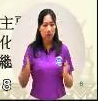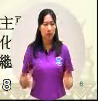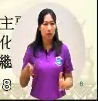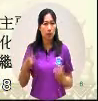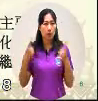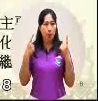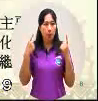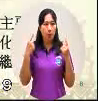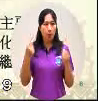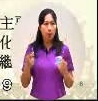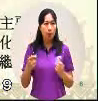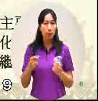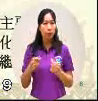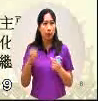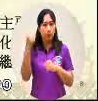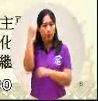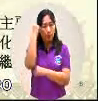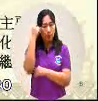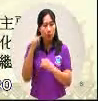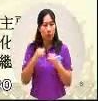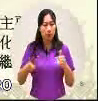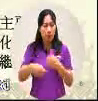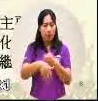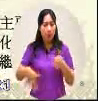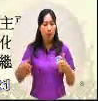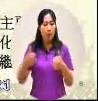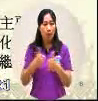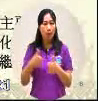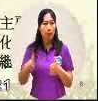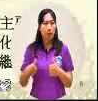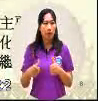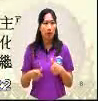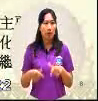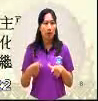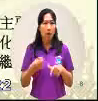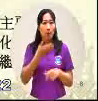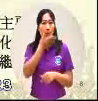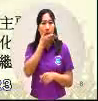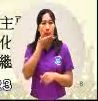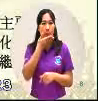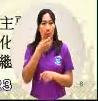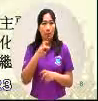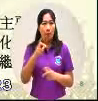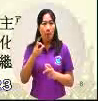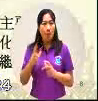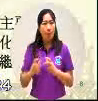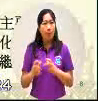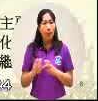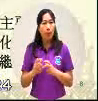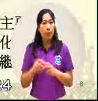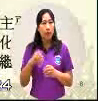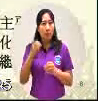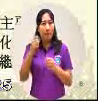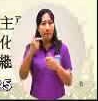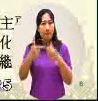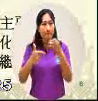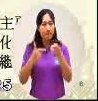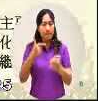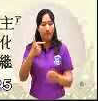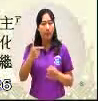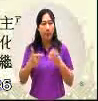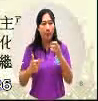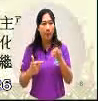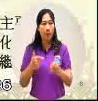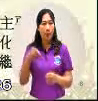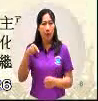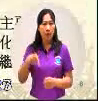个。公益宅建哈，在3年的计划，让这些地区所有的原住民教